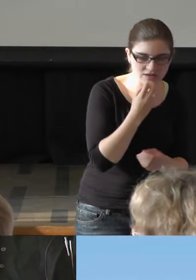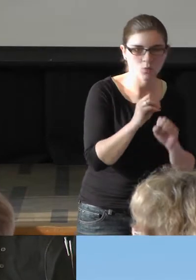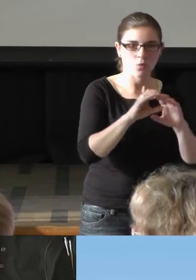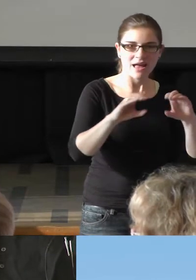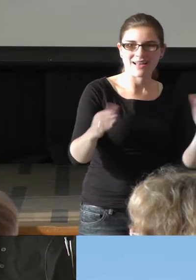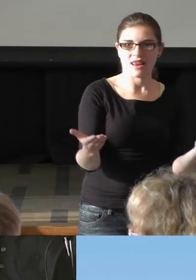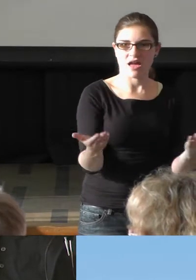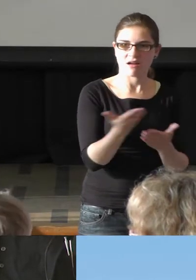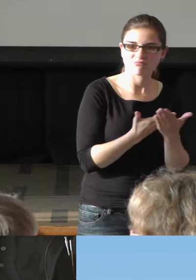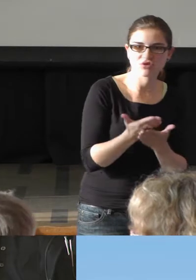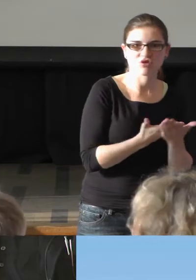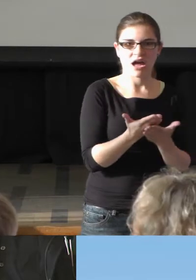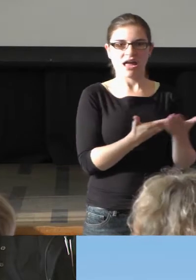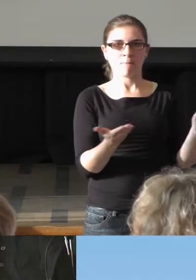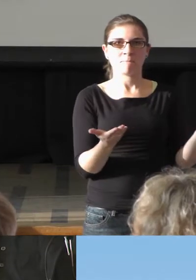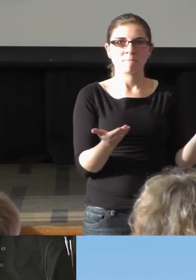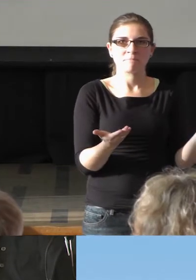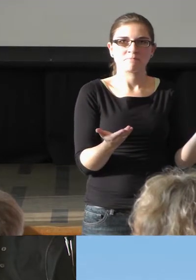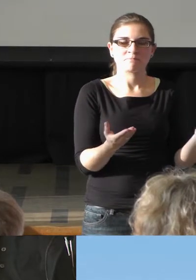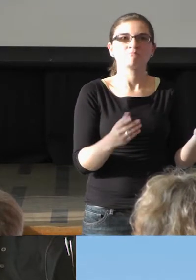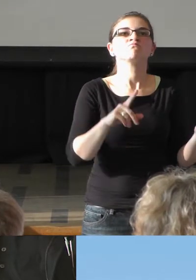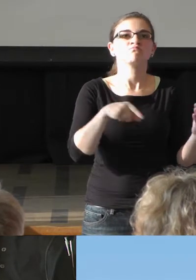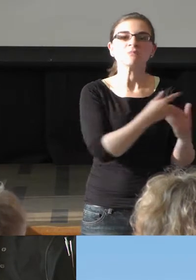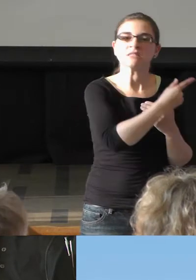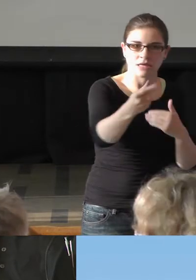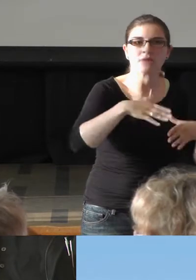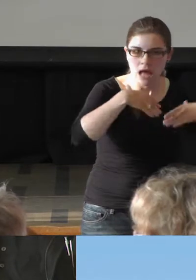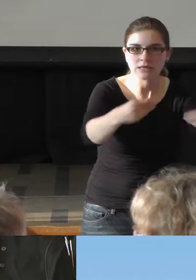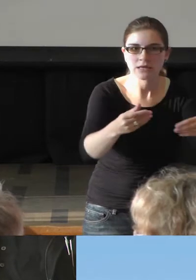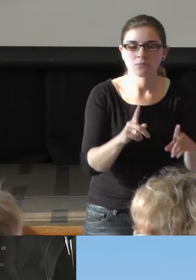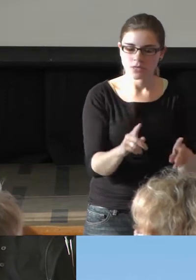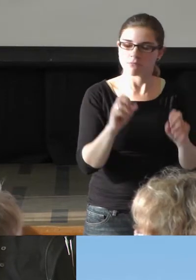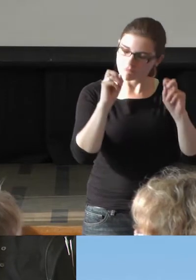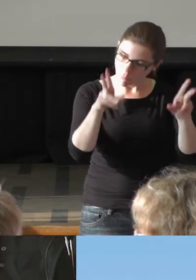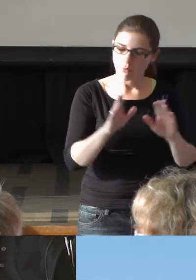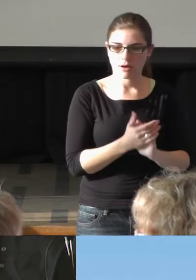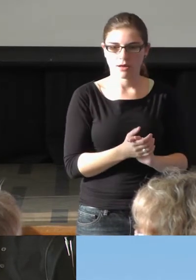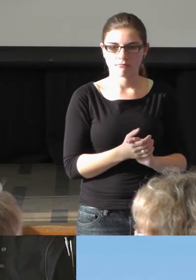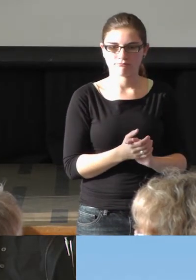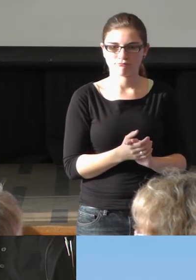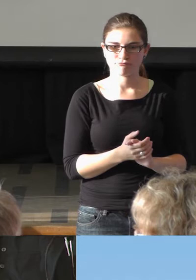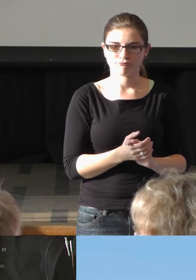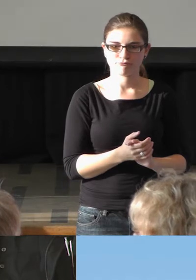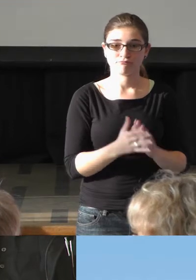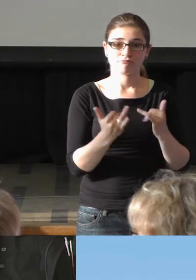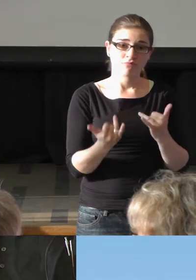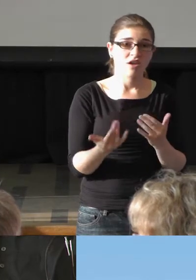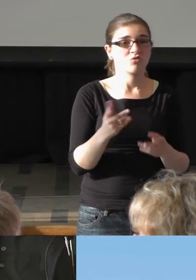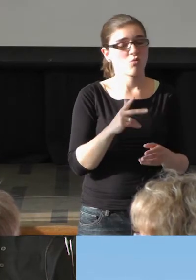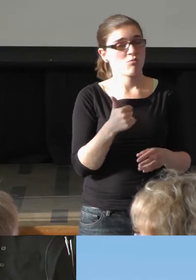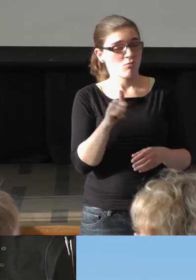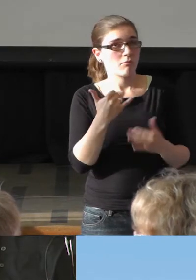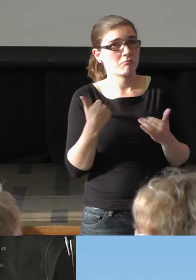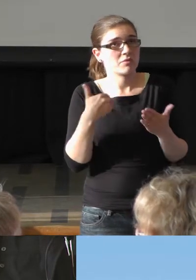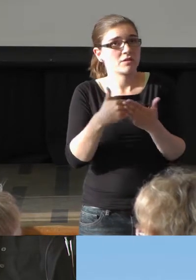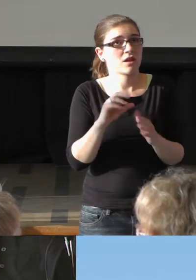das möglich war, zu erklären. Man hat es akzeptiert, auch, dass es mittlerweile im Schnitt drei bis vier Wochen Rhythmus zu einer